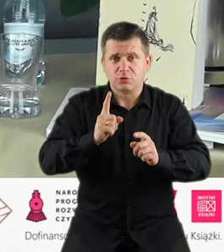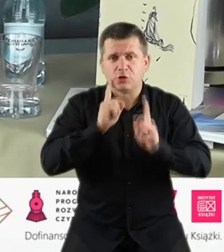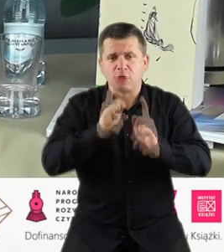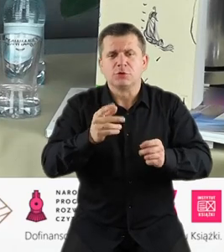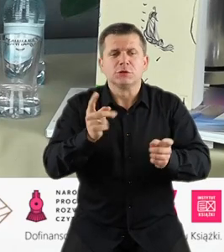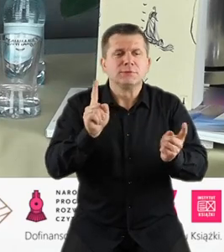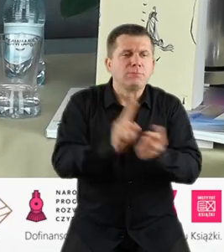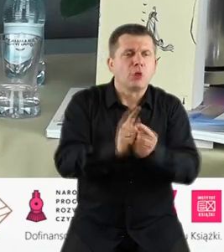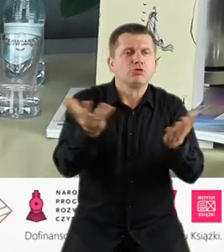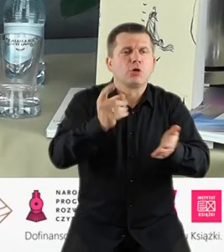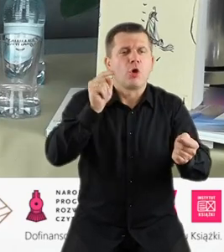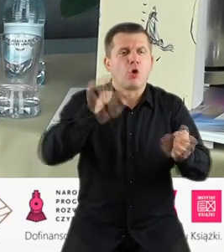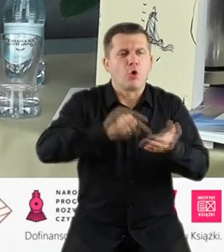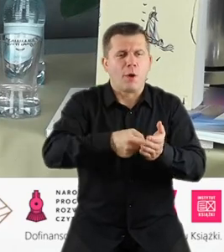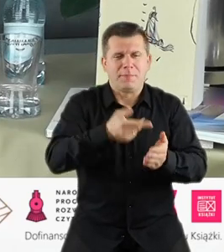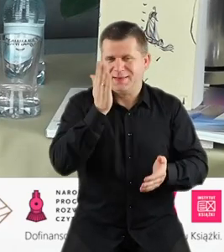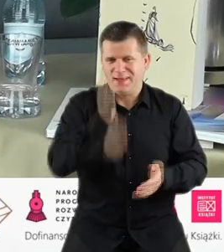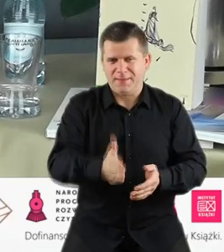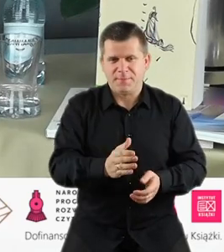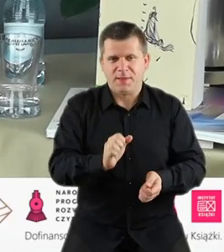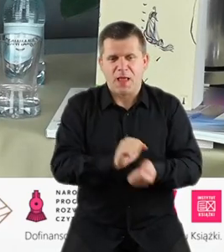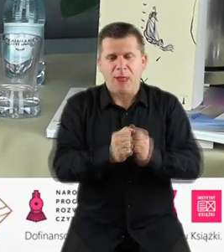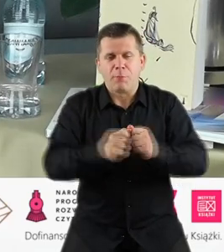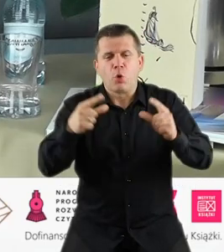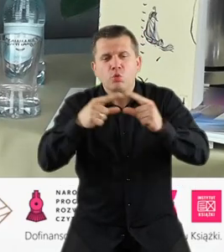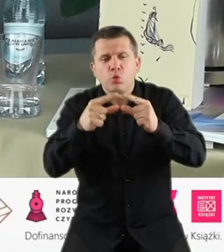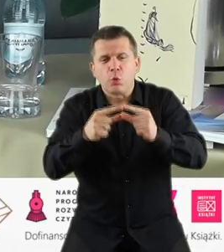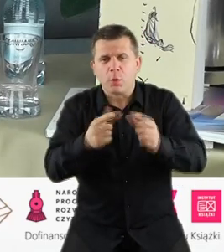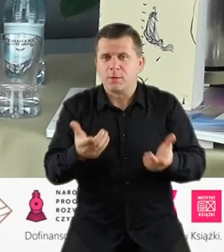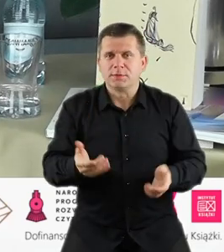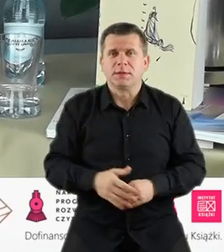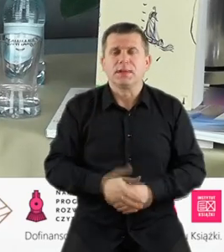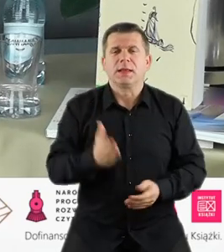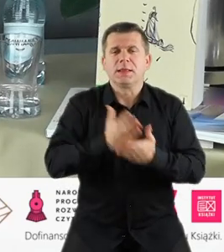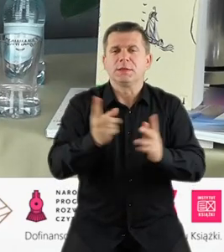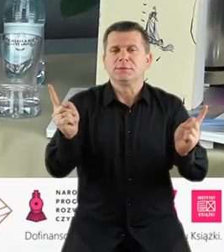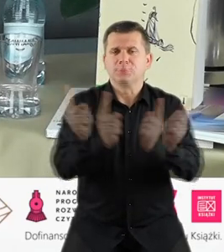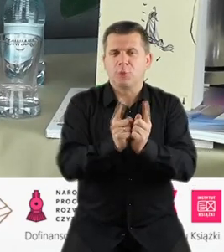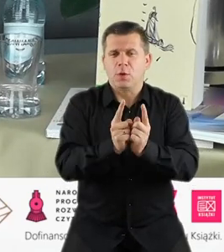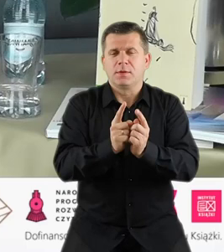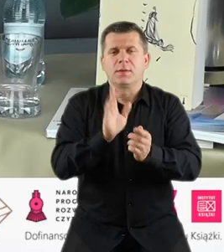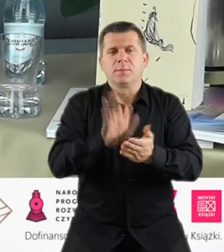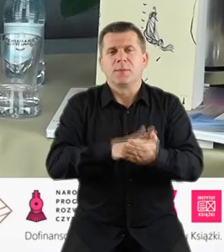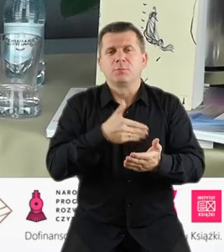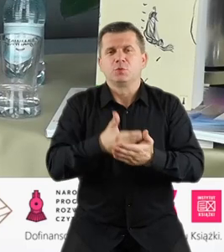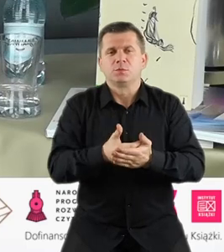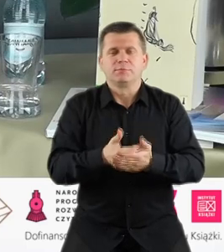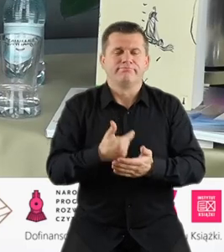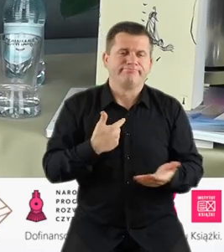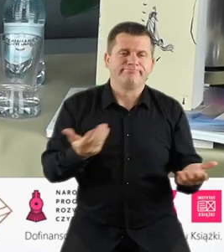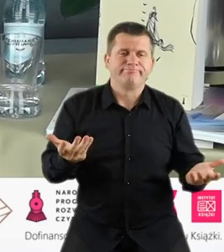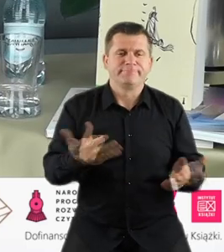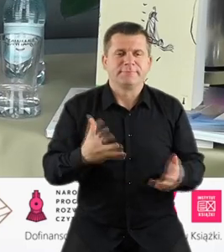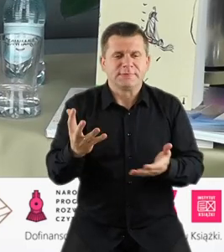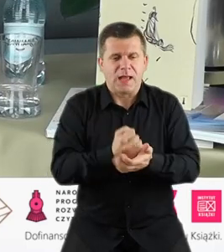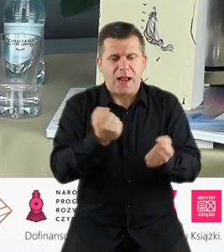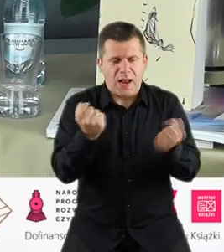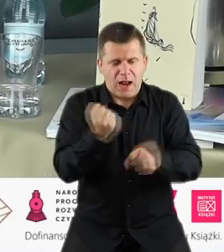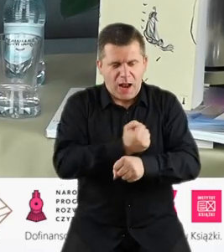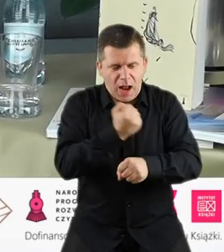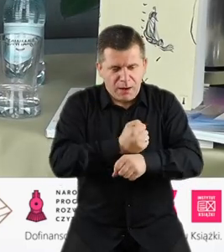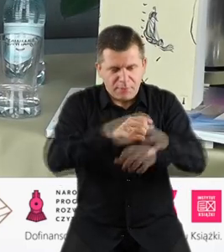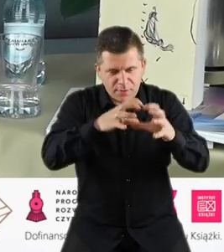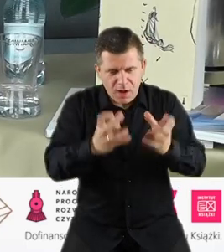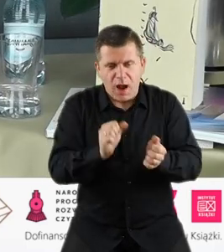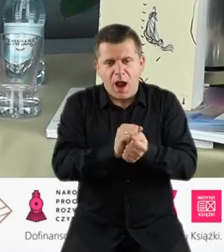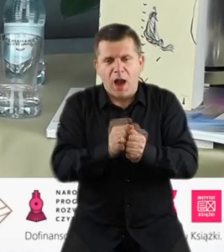nie spotkam żadnej kropki, tak? Ani żadnego trójkącika. Tylko spotkam, nie wiem, znajdę kamień albo